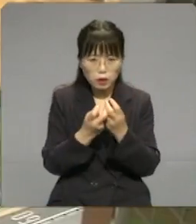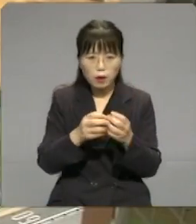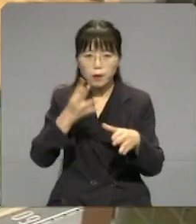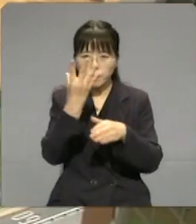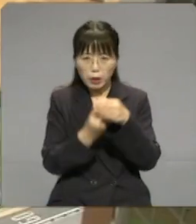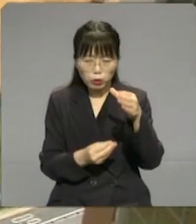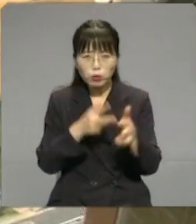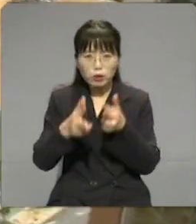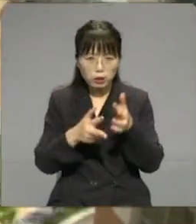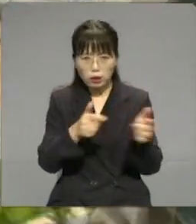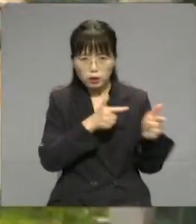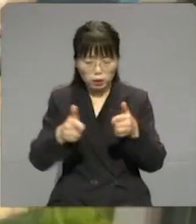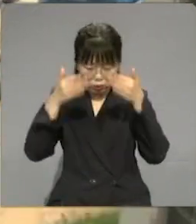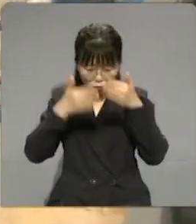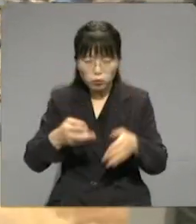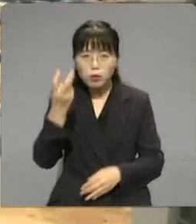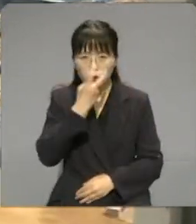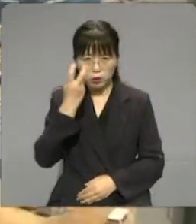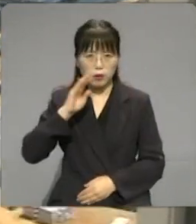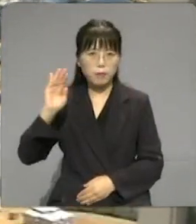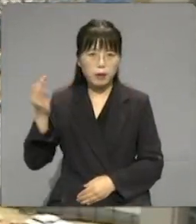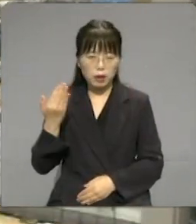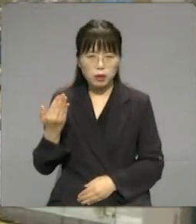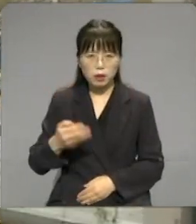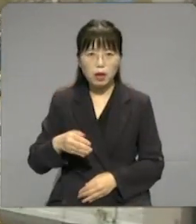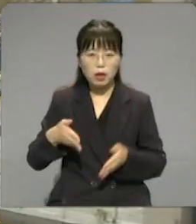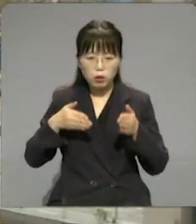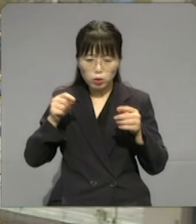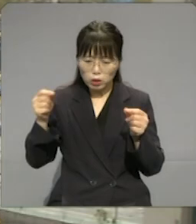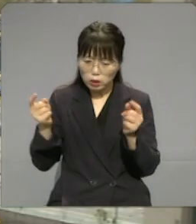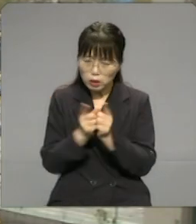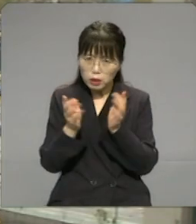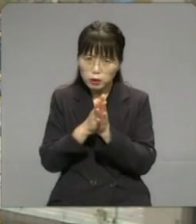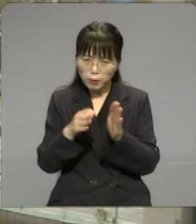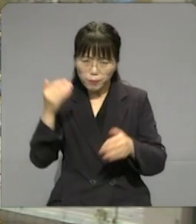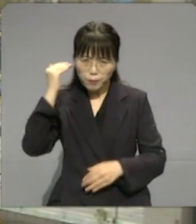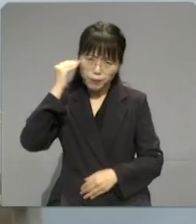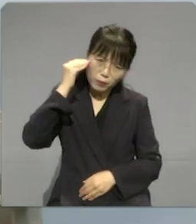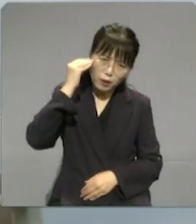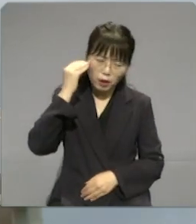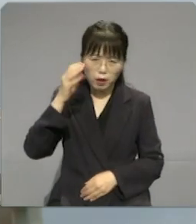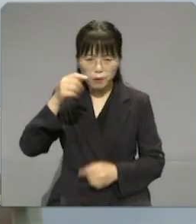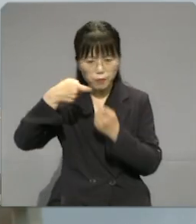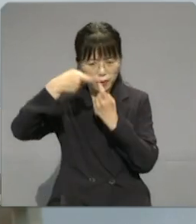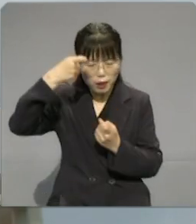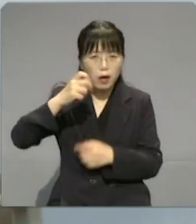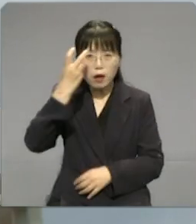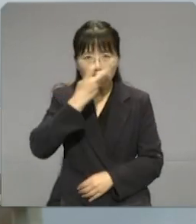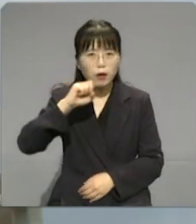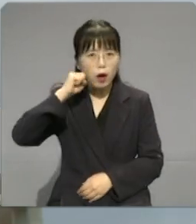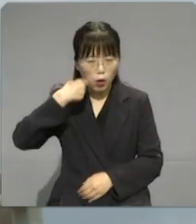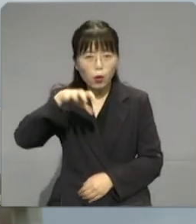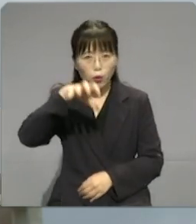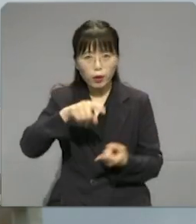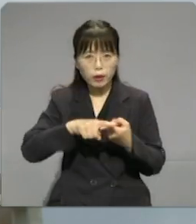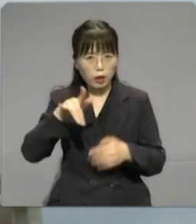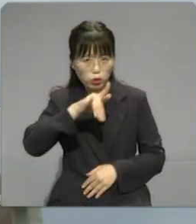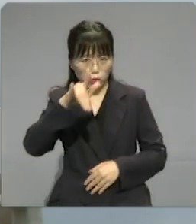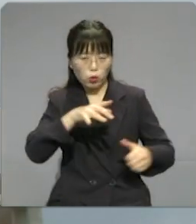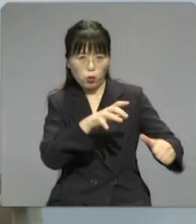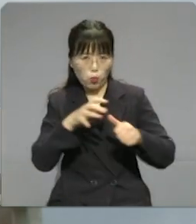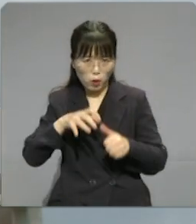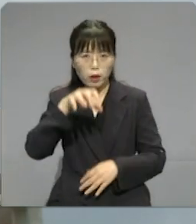관리 상태 등을 중점 점검합니다 도보로 접근하는데 제약이 있어 유관 점검이 어려운 구간은 드론을